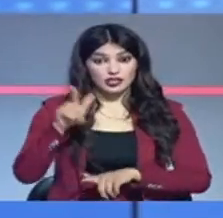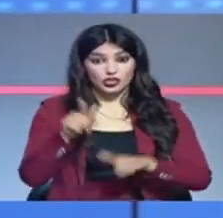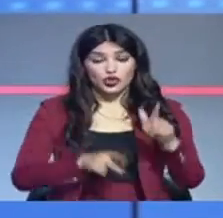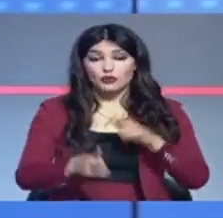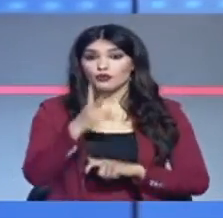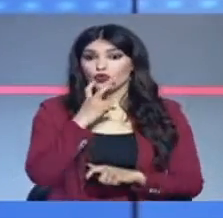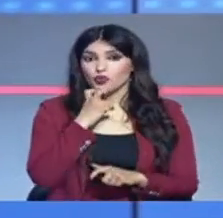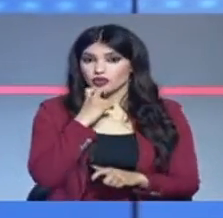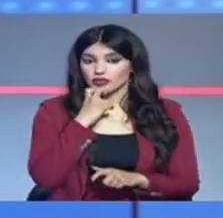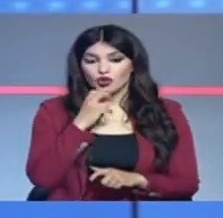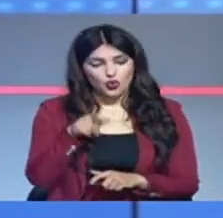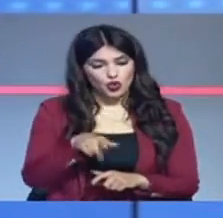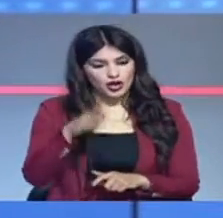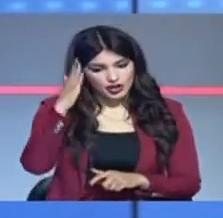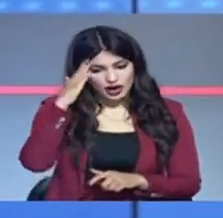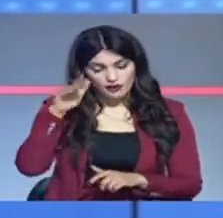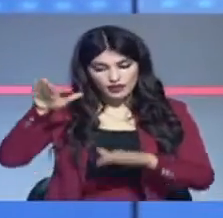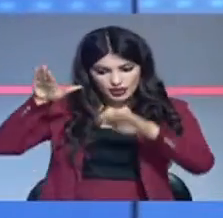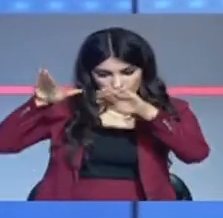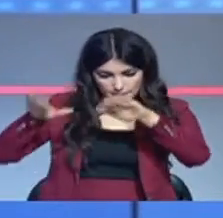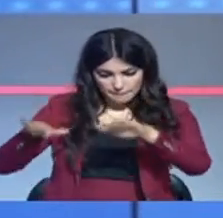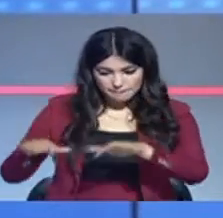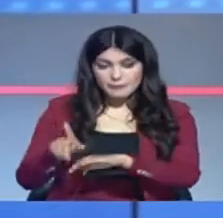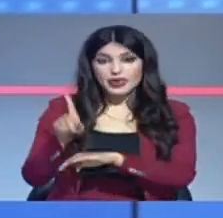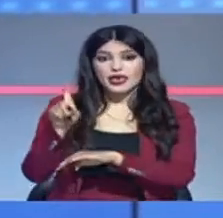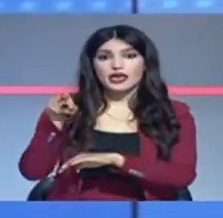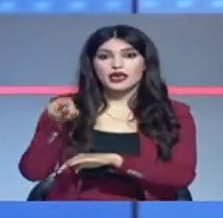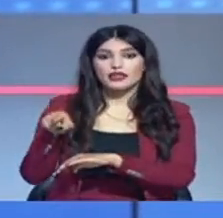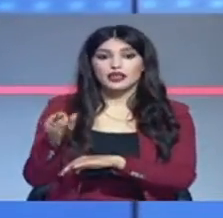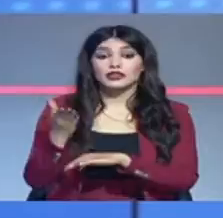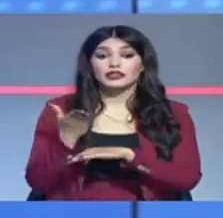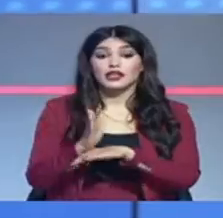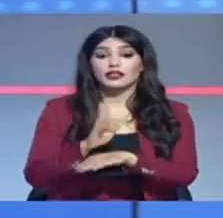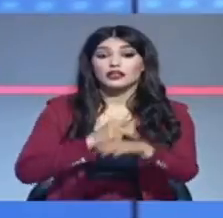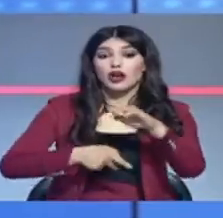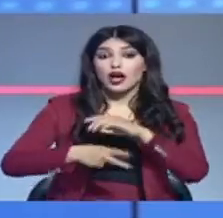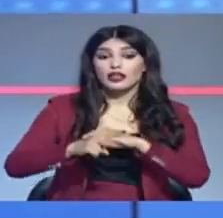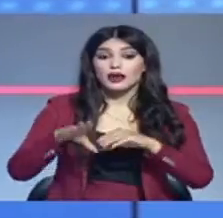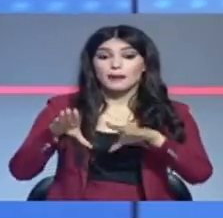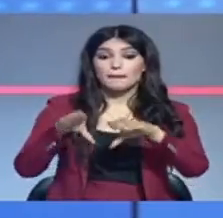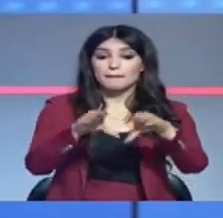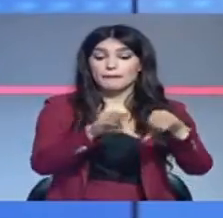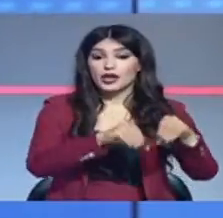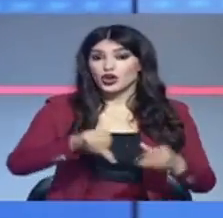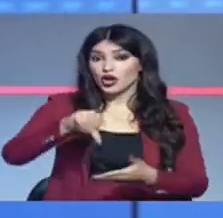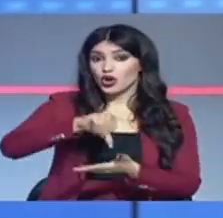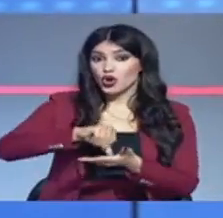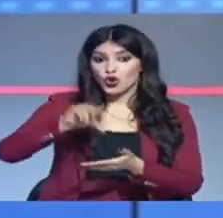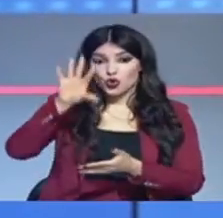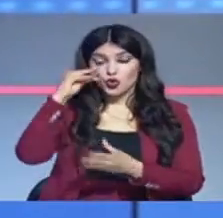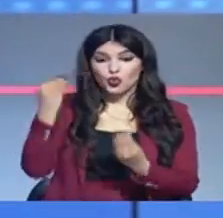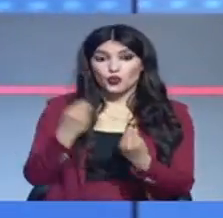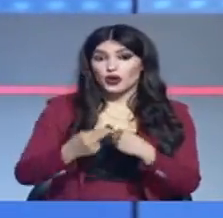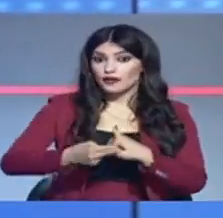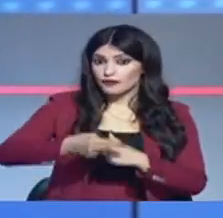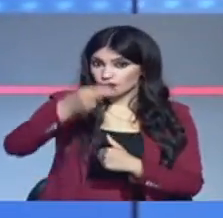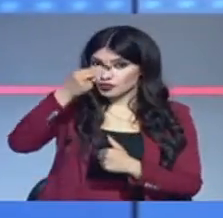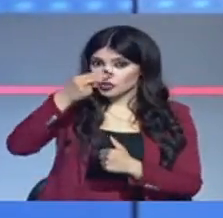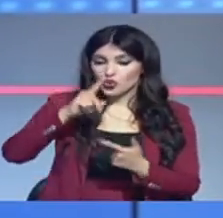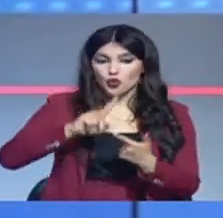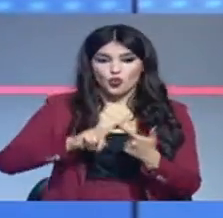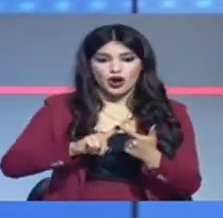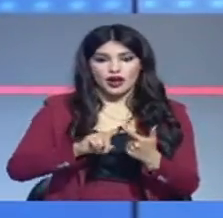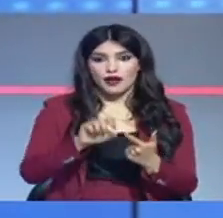نحن نعرف للسدود هذه تزود اه اغلب المدن الكبرى في شمال تونس وفي